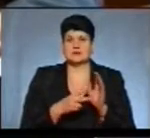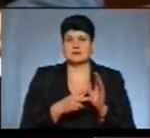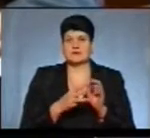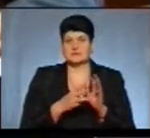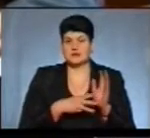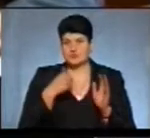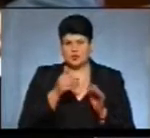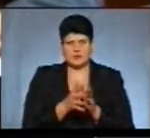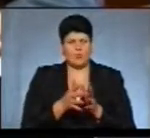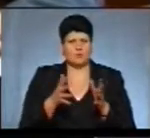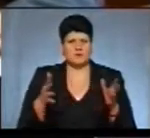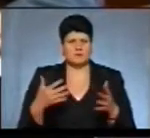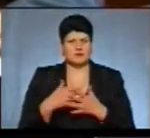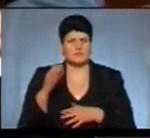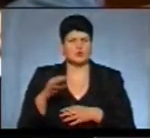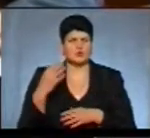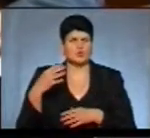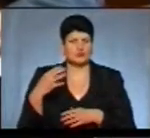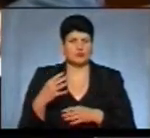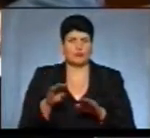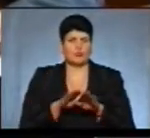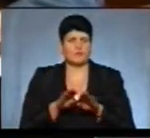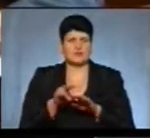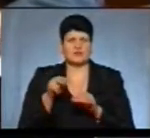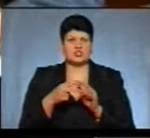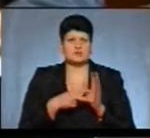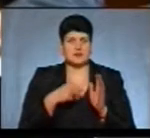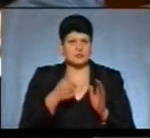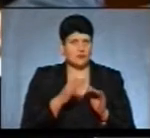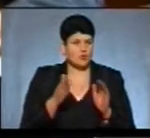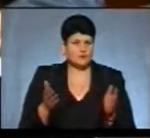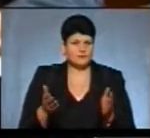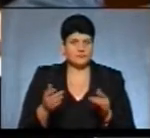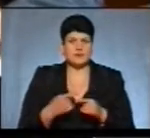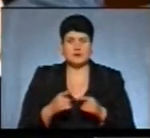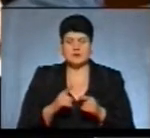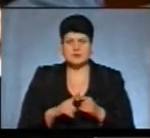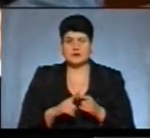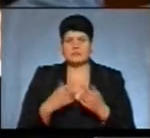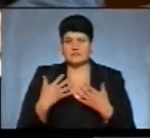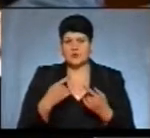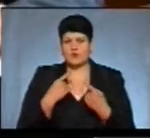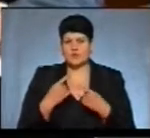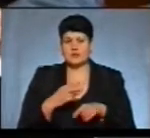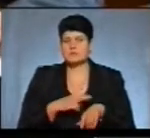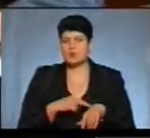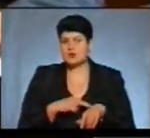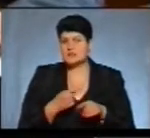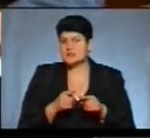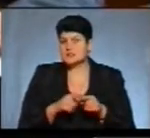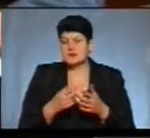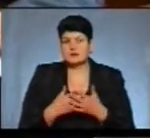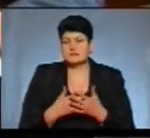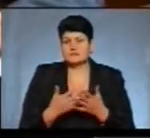відсотків на 40 порівняно з 2017 роком. Це десь, ми вже розмовляли з поліцією. Чому це, кажу,